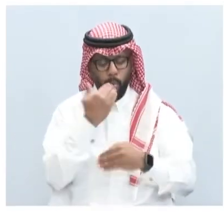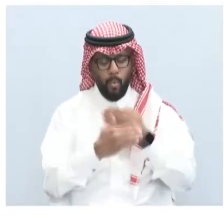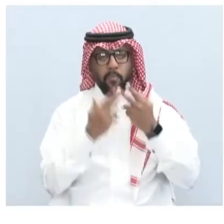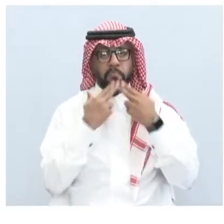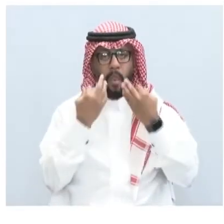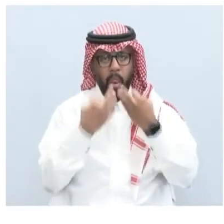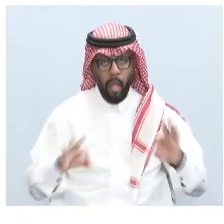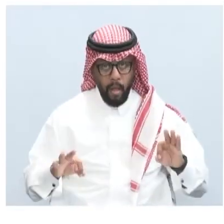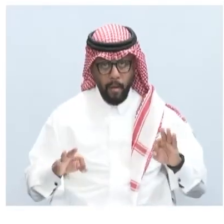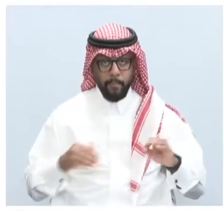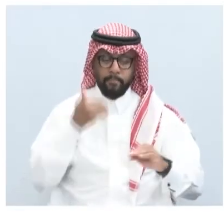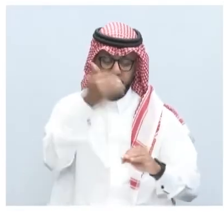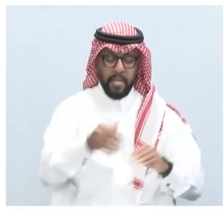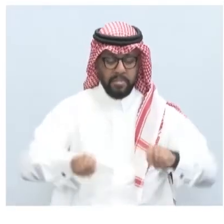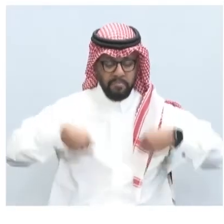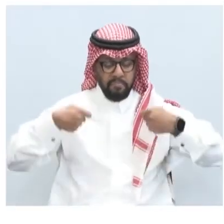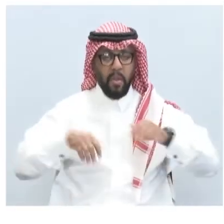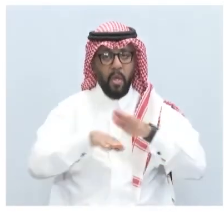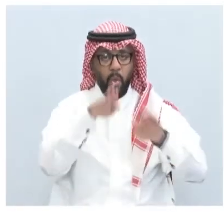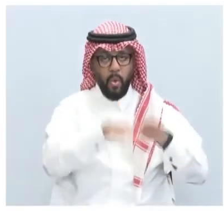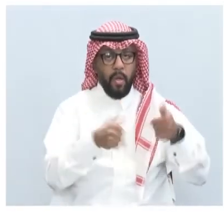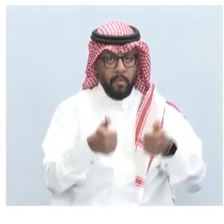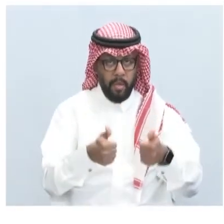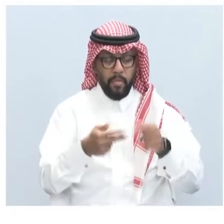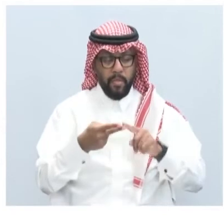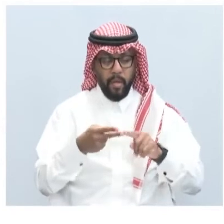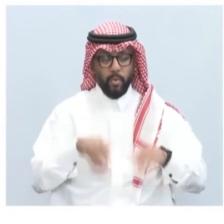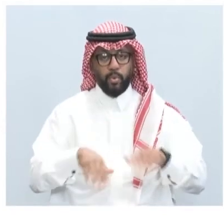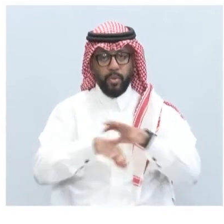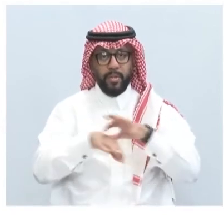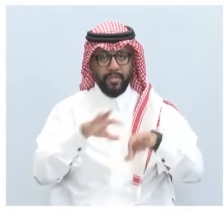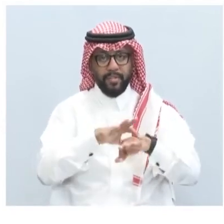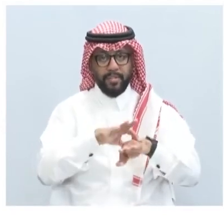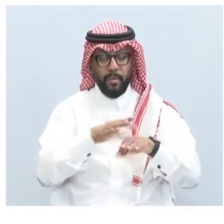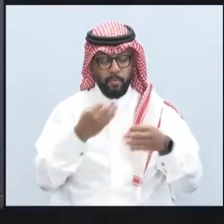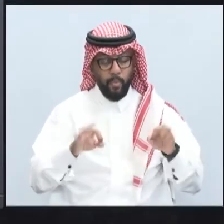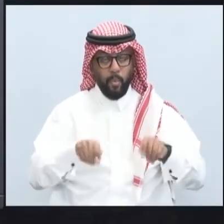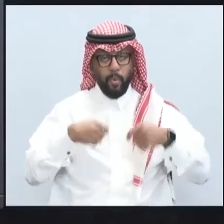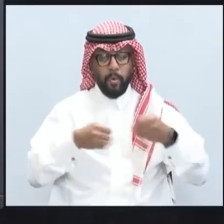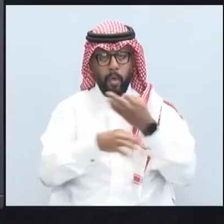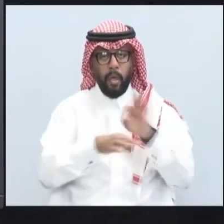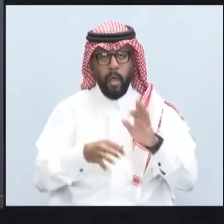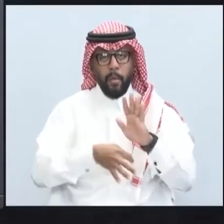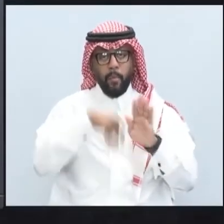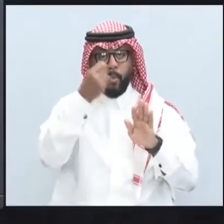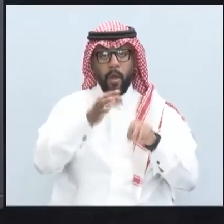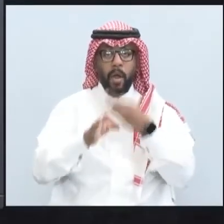والشرط الثاني ان يكون الخوف او الجرب ساعتين ساعتين للرجلين مع الكعبين